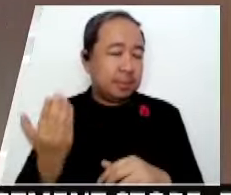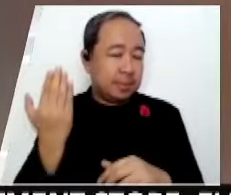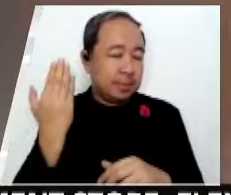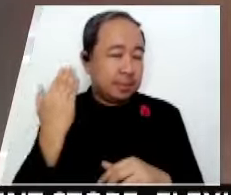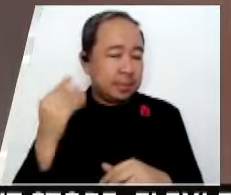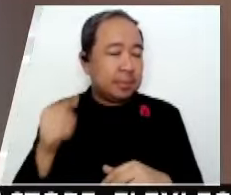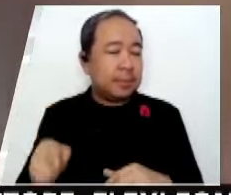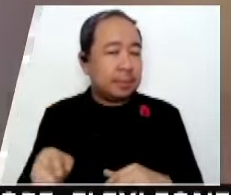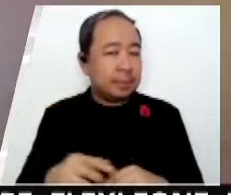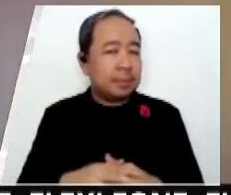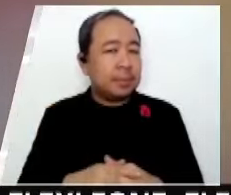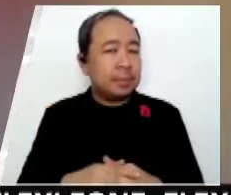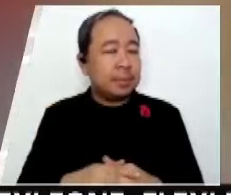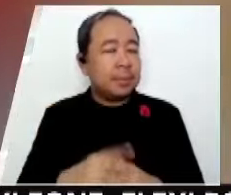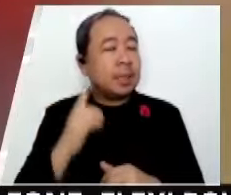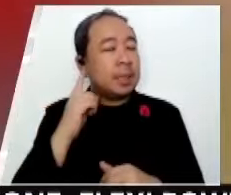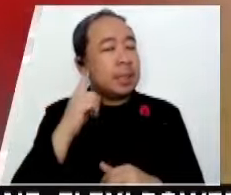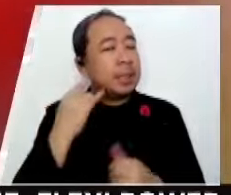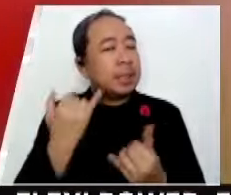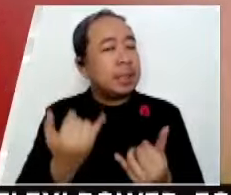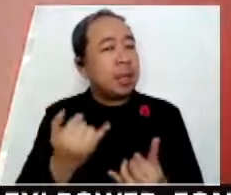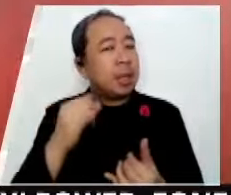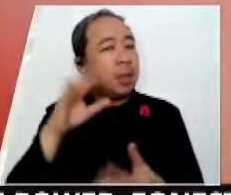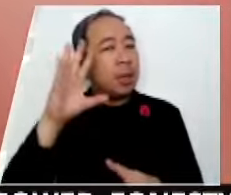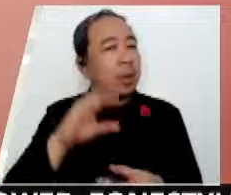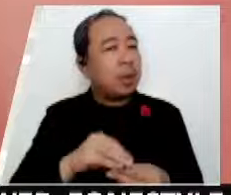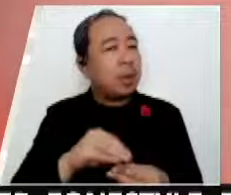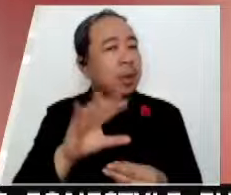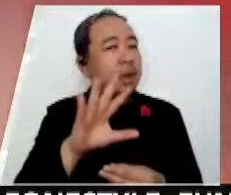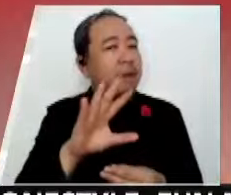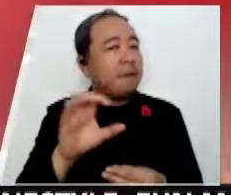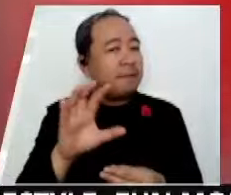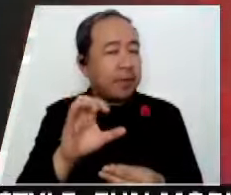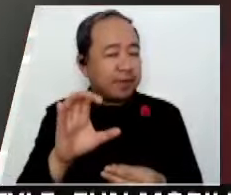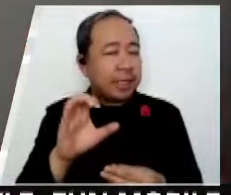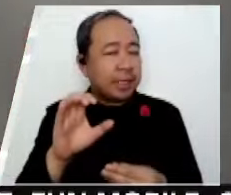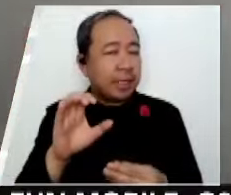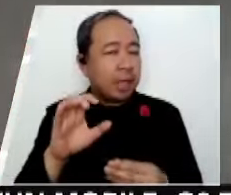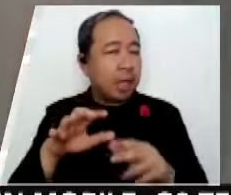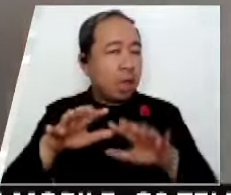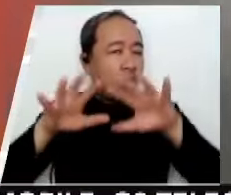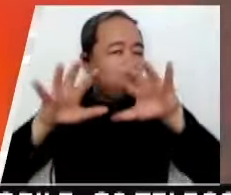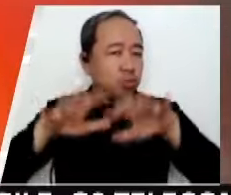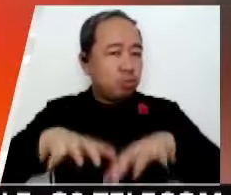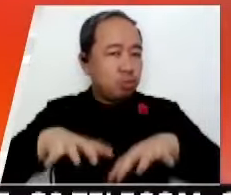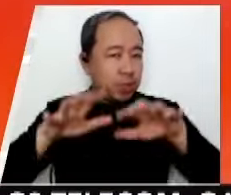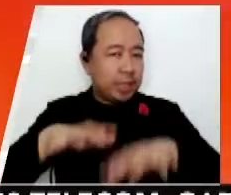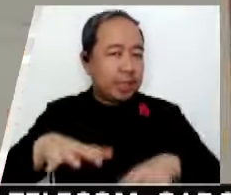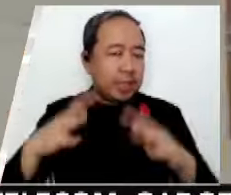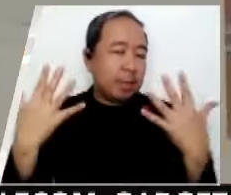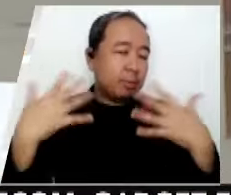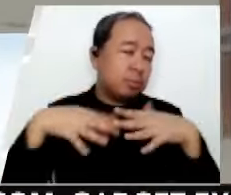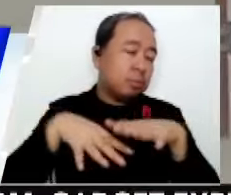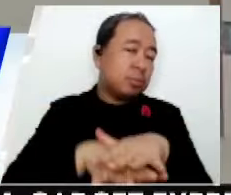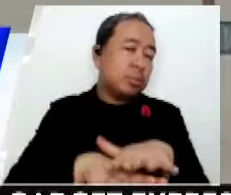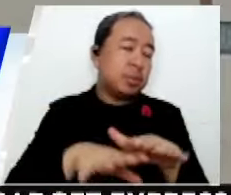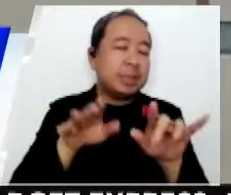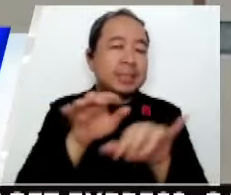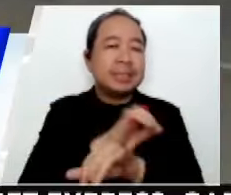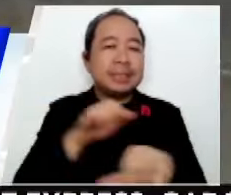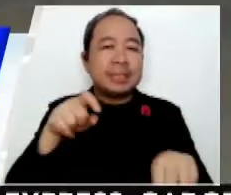ay nakapagtala ng 590 millimeters of rain itong current habagat episode na pinag-iibayin ni Karina, no?